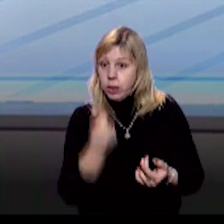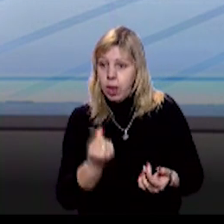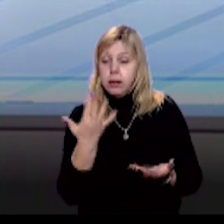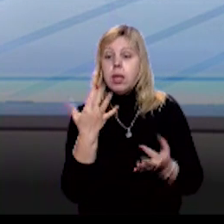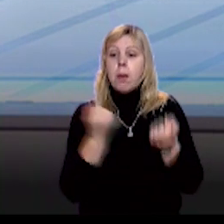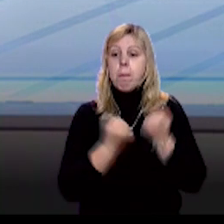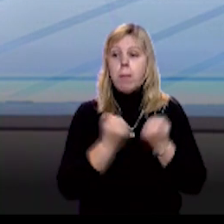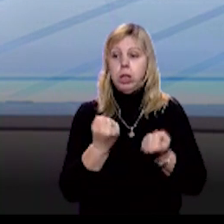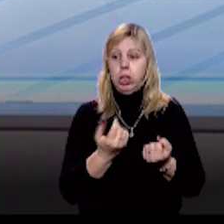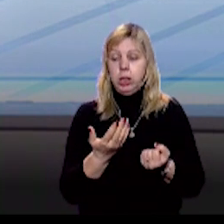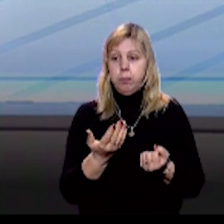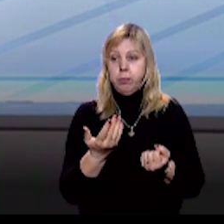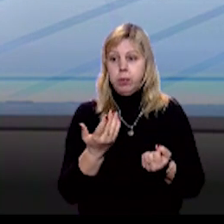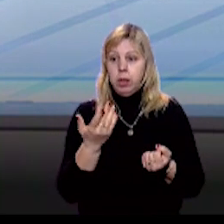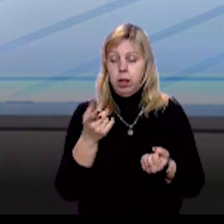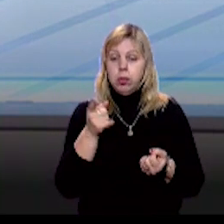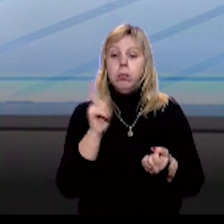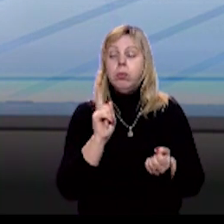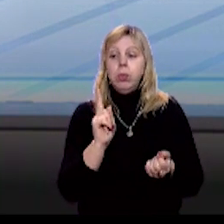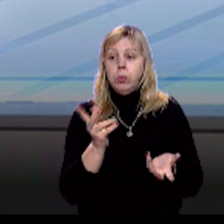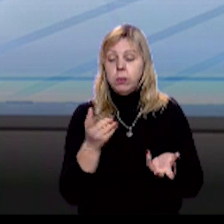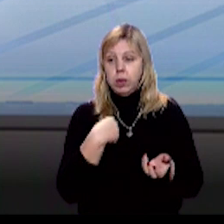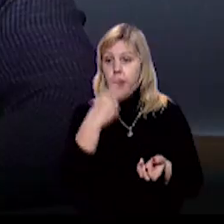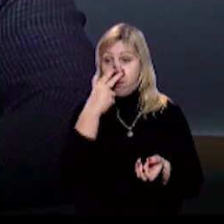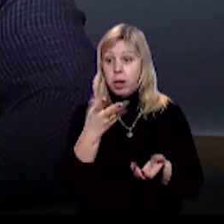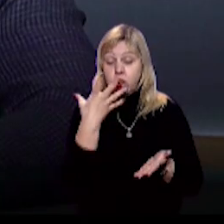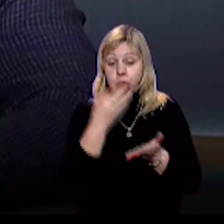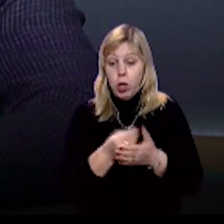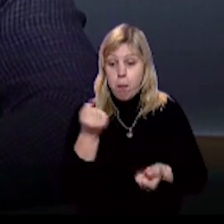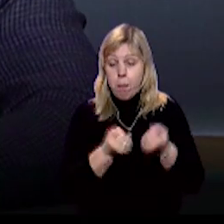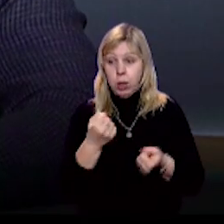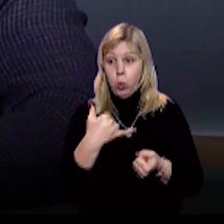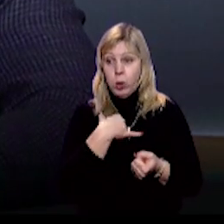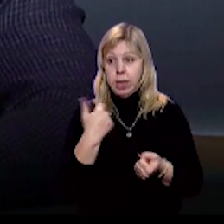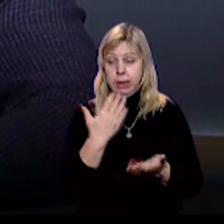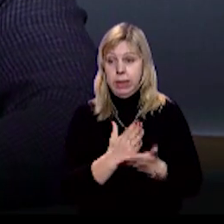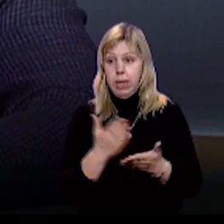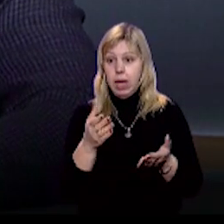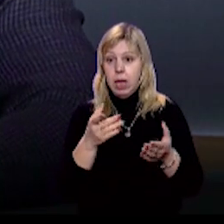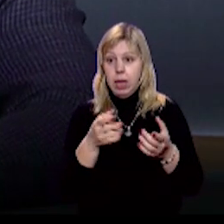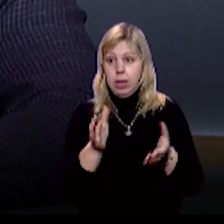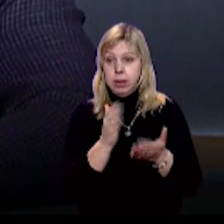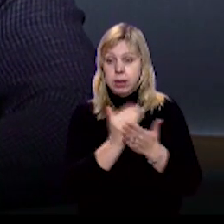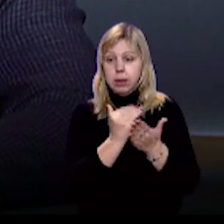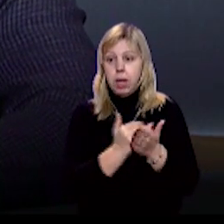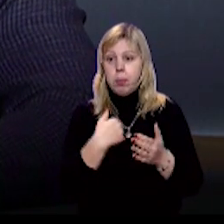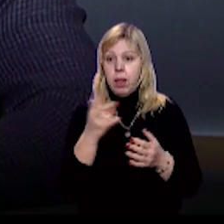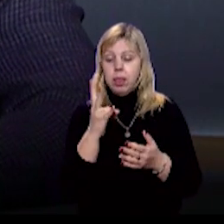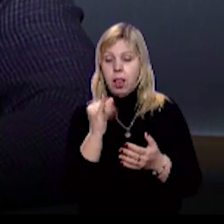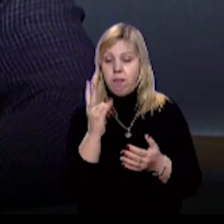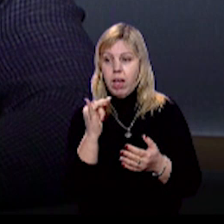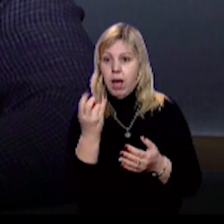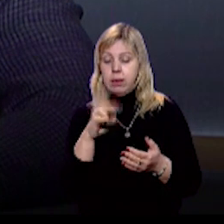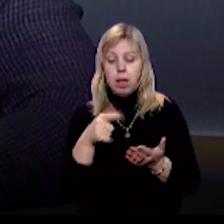скільки машин з їхнього спостереження приймають? Я бачу по своїх машинах, у нас є система така навігації, яка показує,